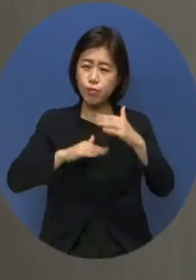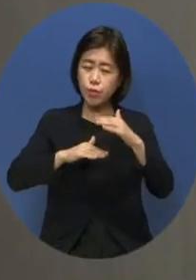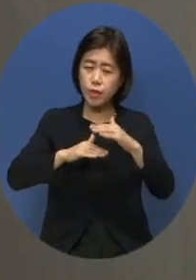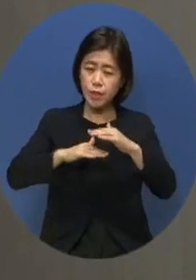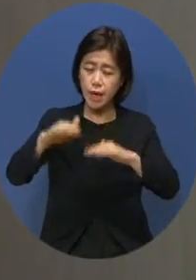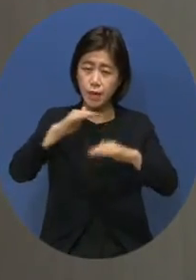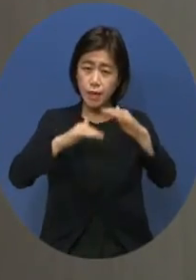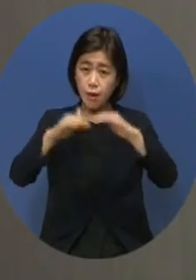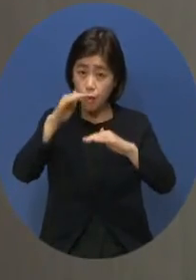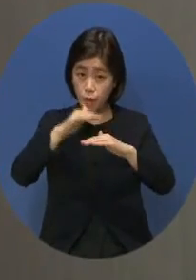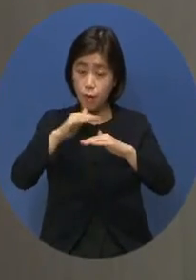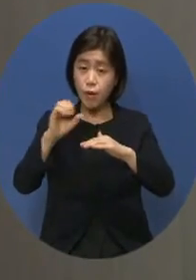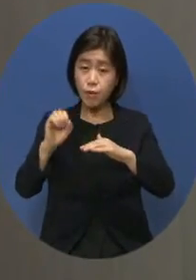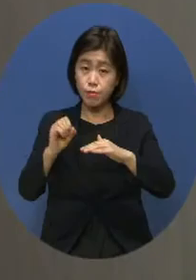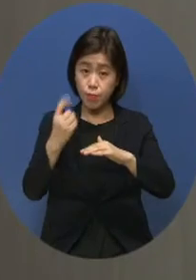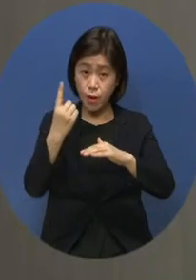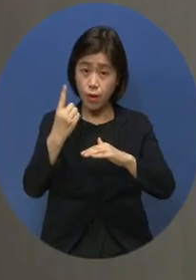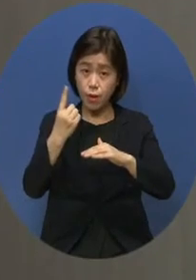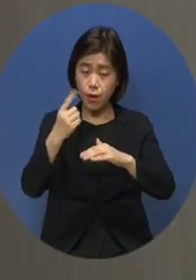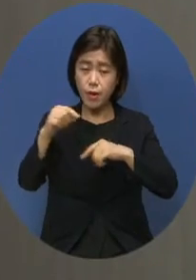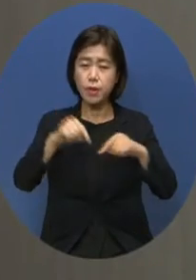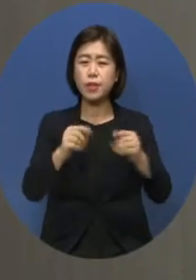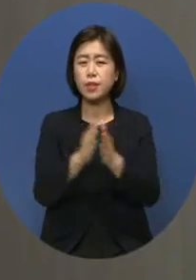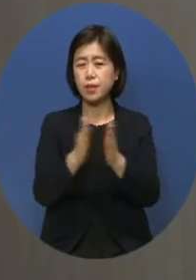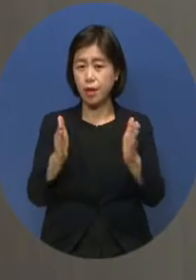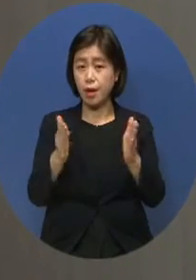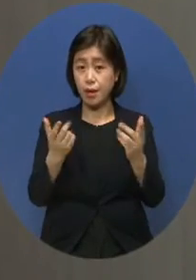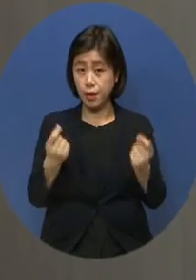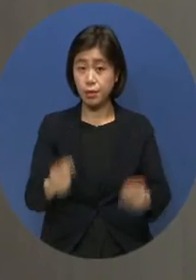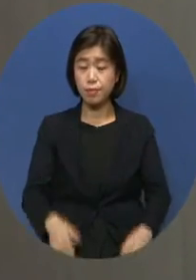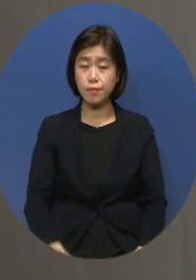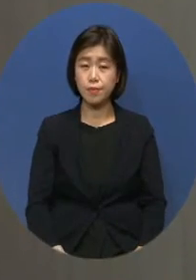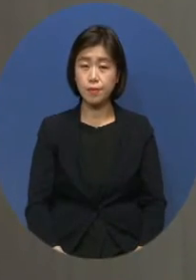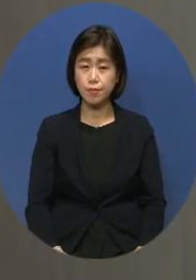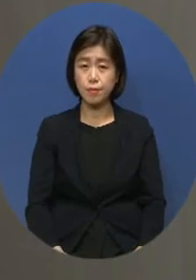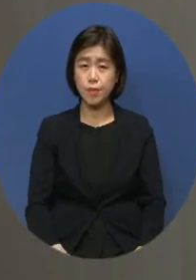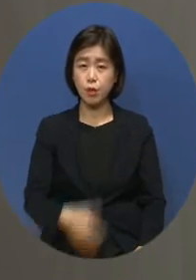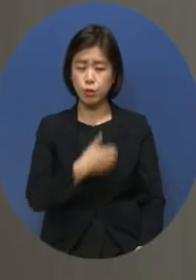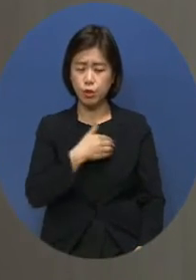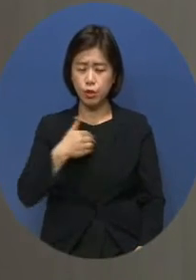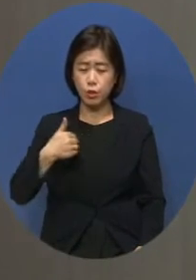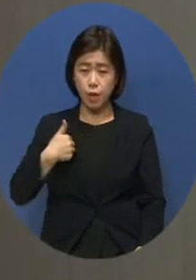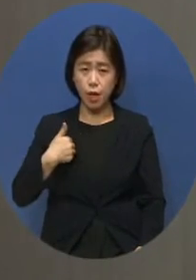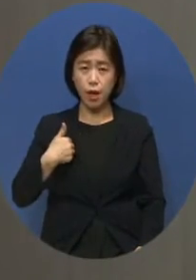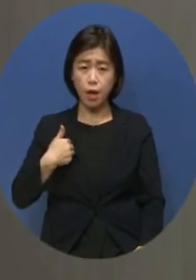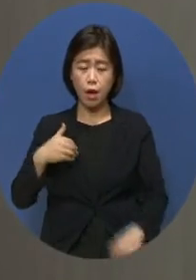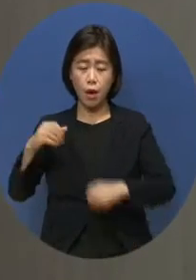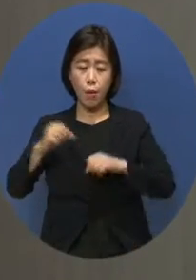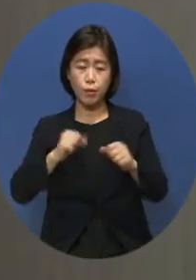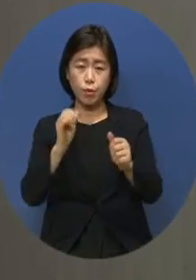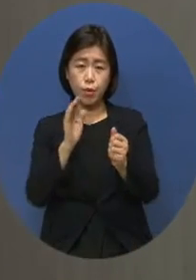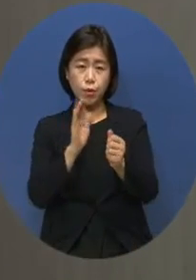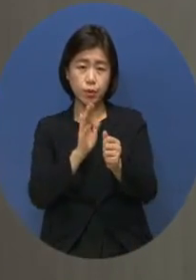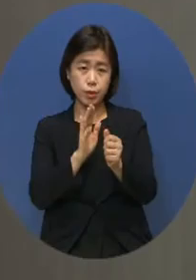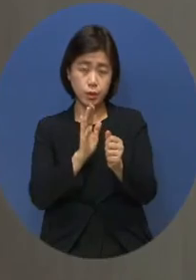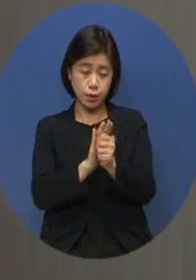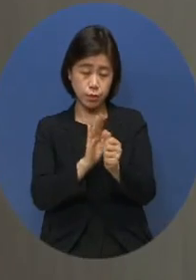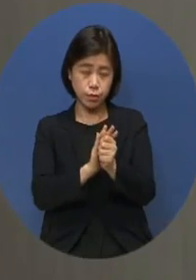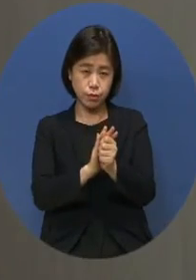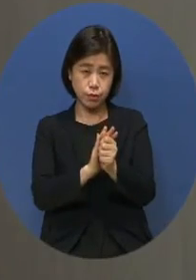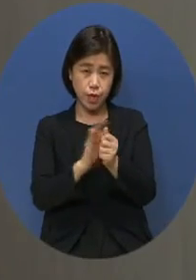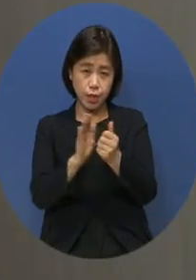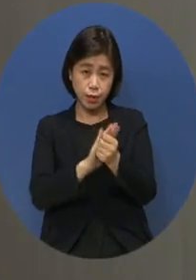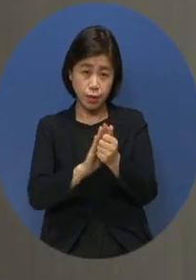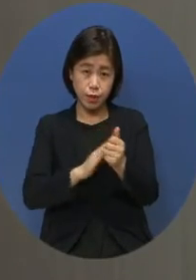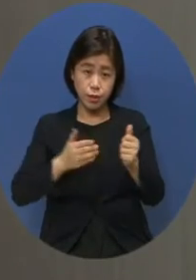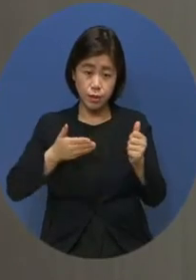경우가 많은데 충분한 활동 지원 시간을 받지 못했을 때 이 활동 지원 관련해가지고